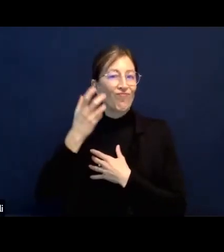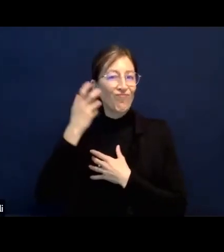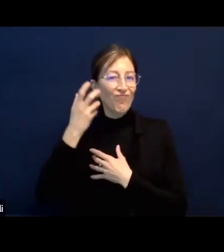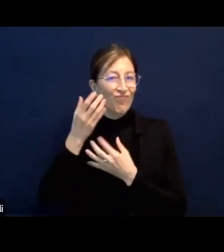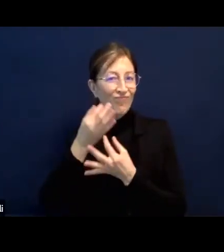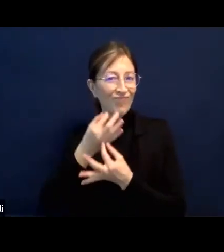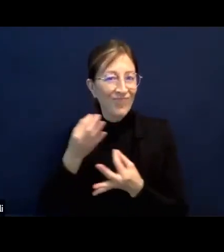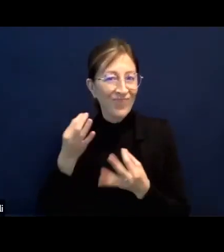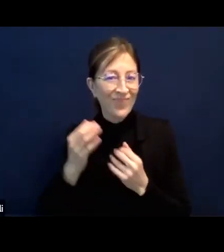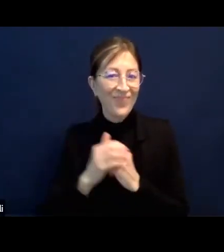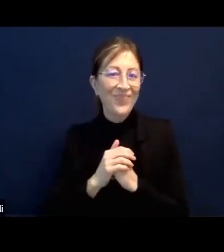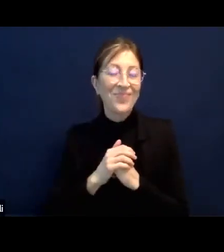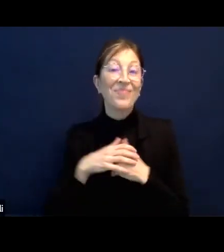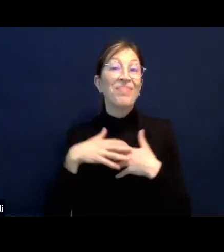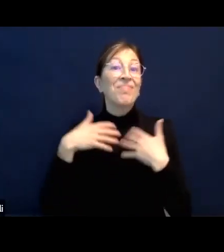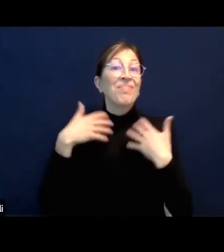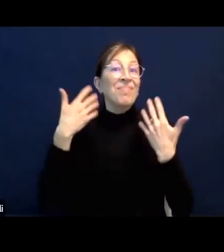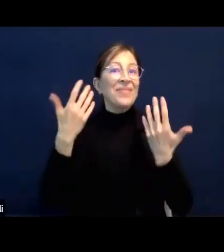se riesco a